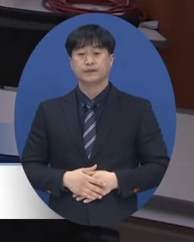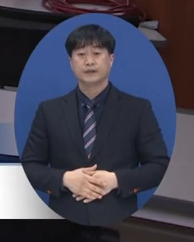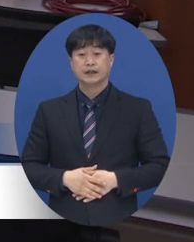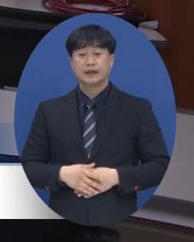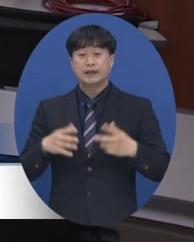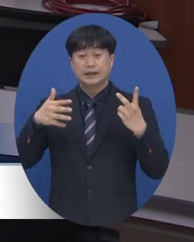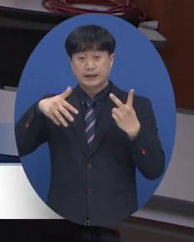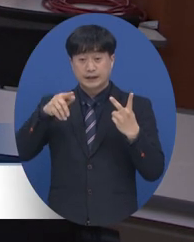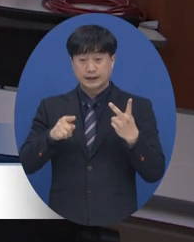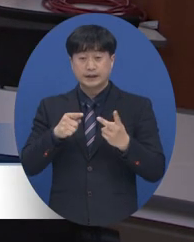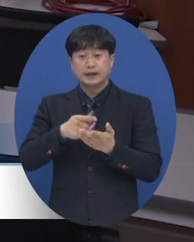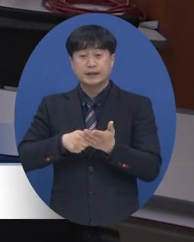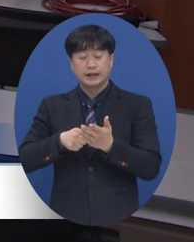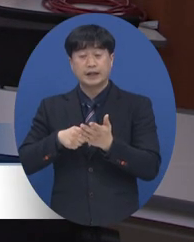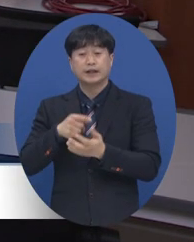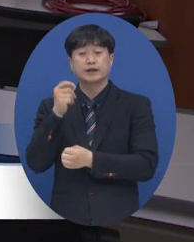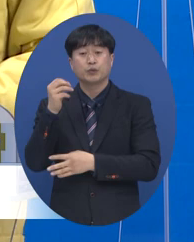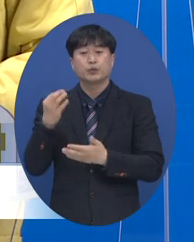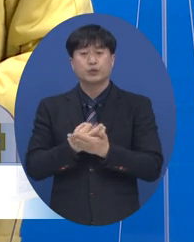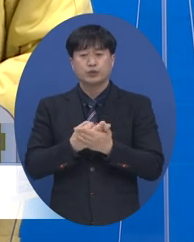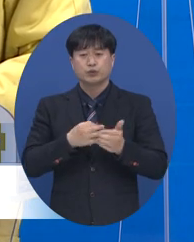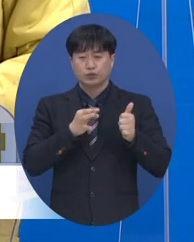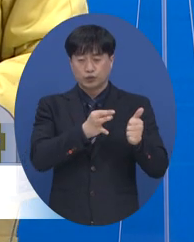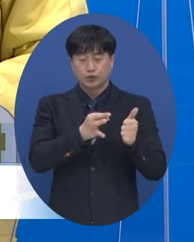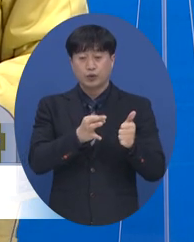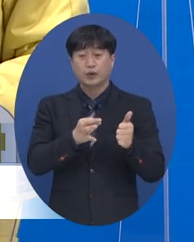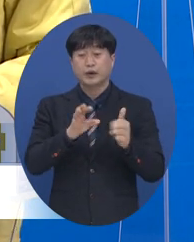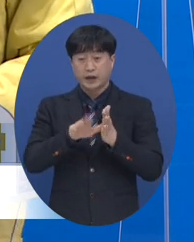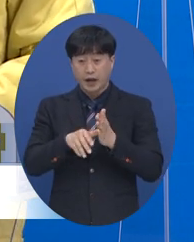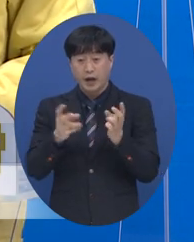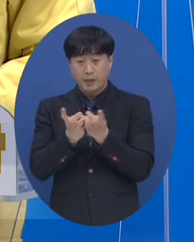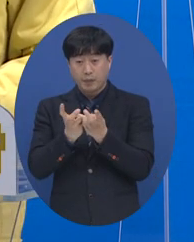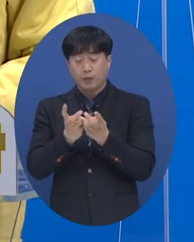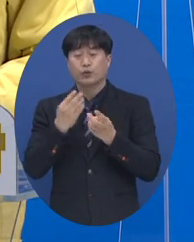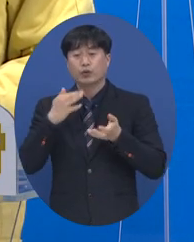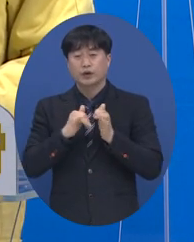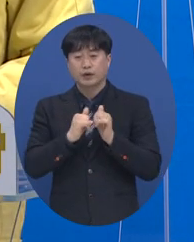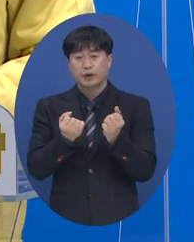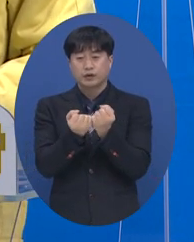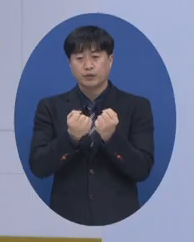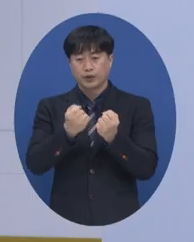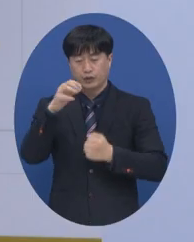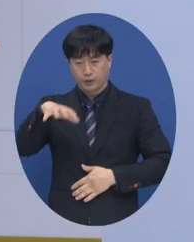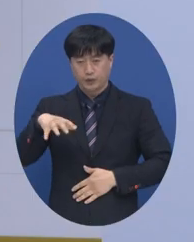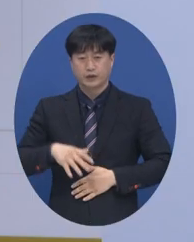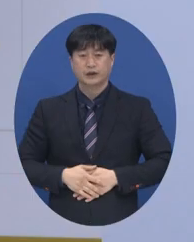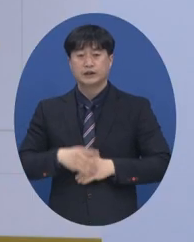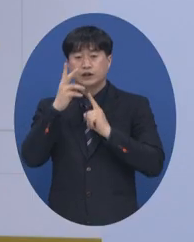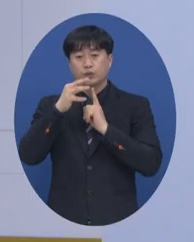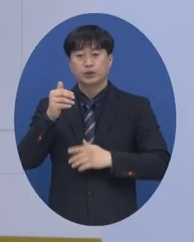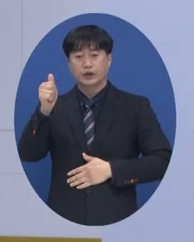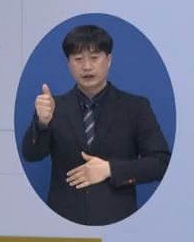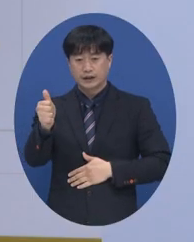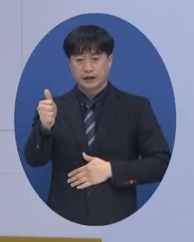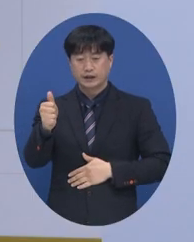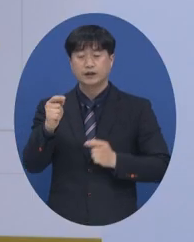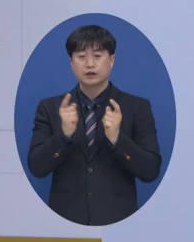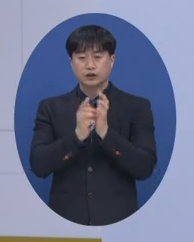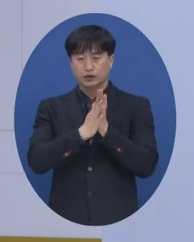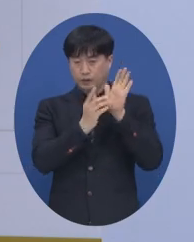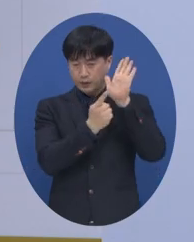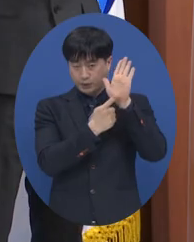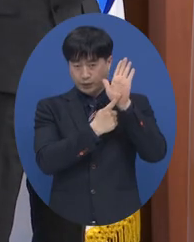2차 재난 기본소득 의 지급 시기와 방식 등을 경기도민 들 께 설명하기 위한 자리 이이재 면 경기도 지사가 직접